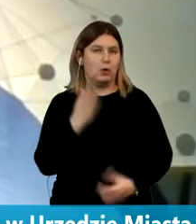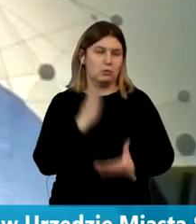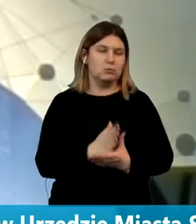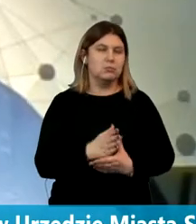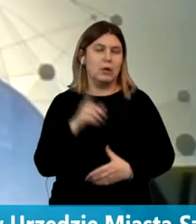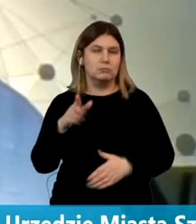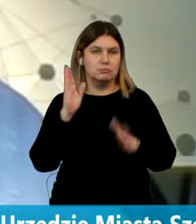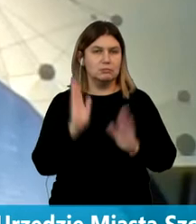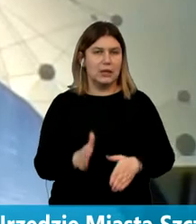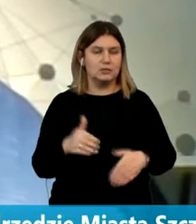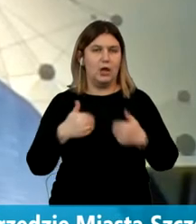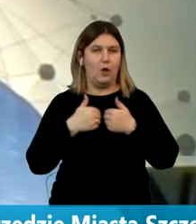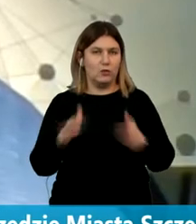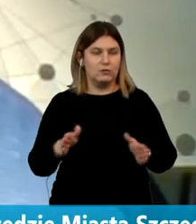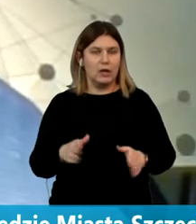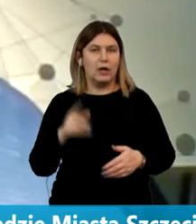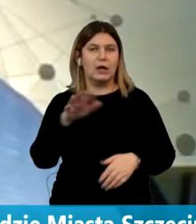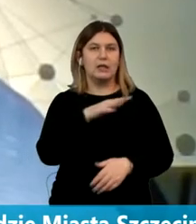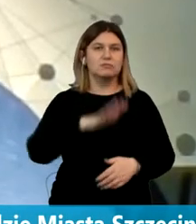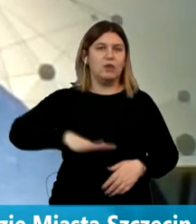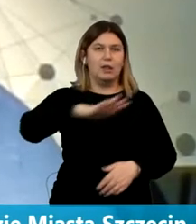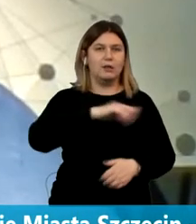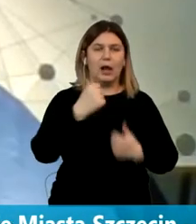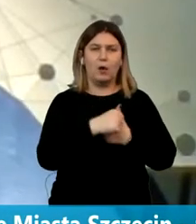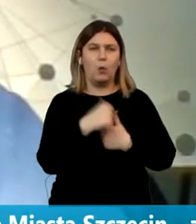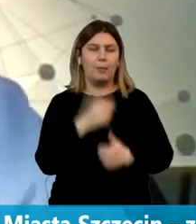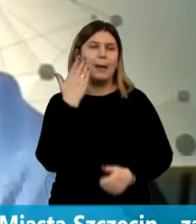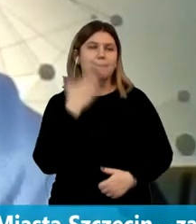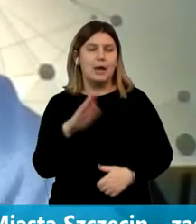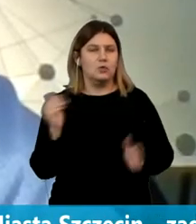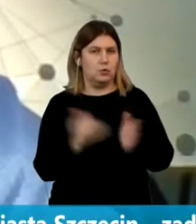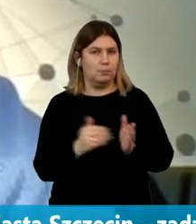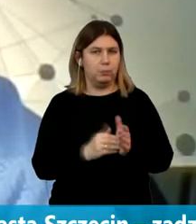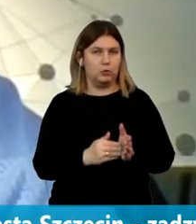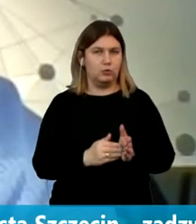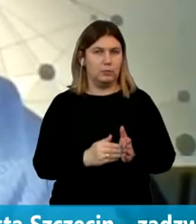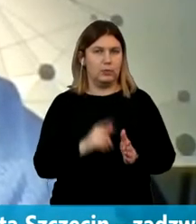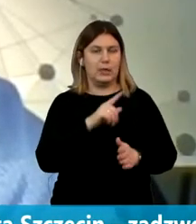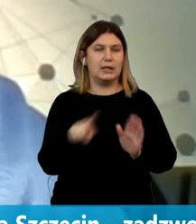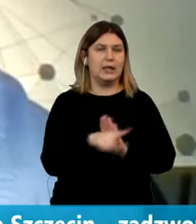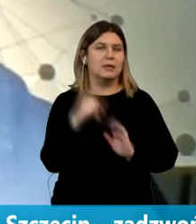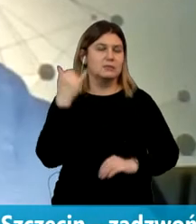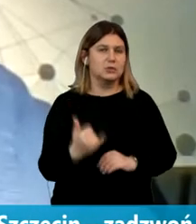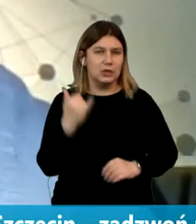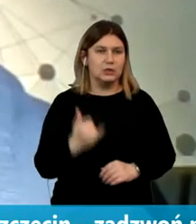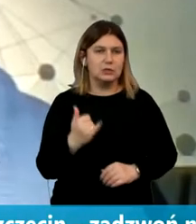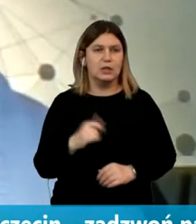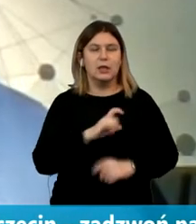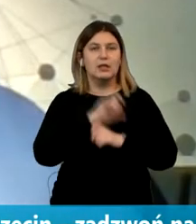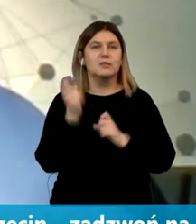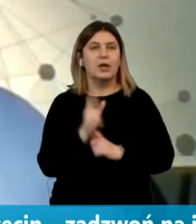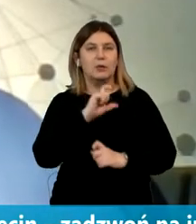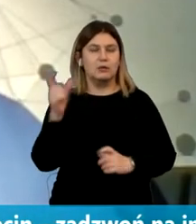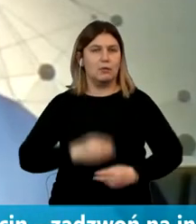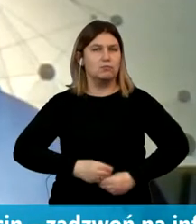obiekt otwierać. Dzielnica Gumienice bardzo potrzebuje takich obiektów dla dzieci, ponieważ cały czas się mocno